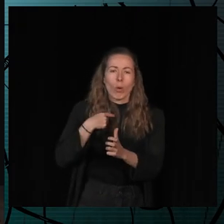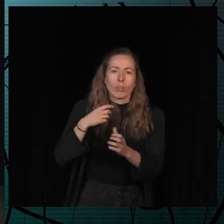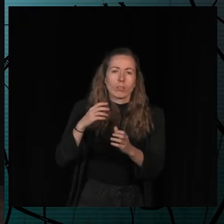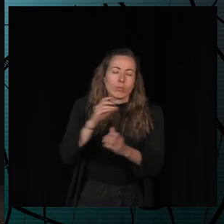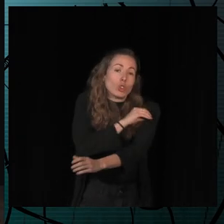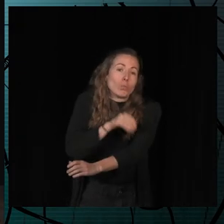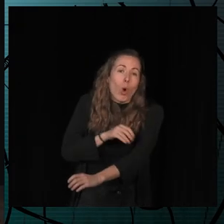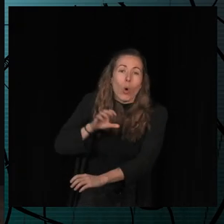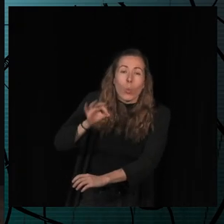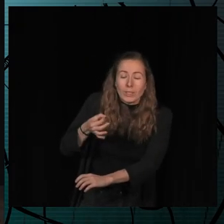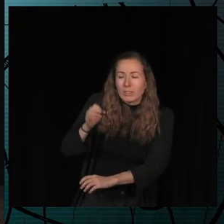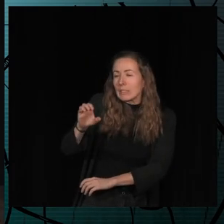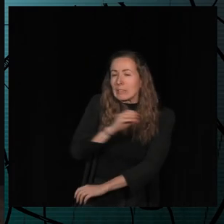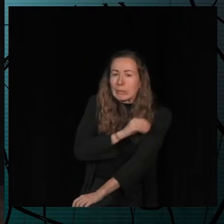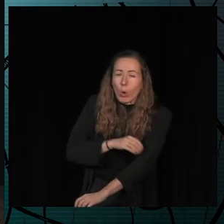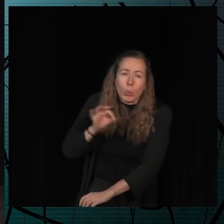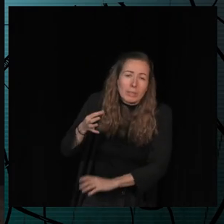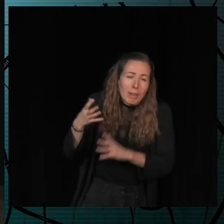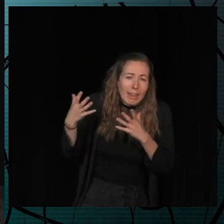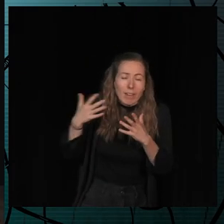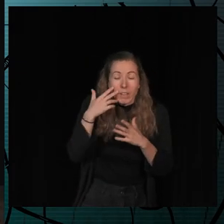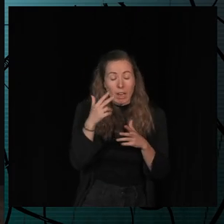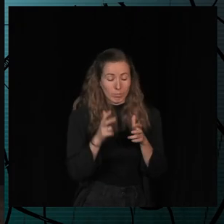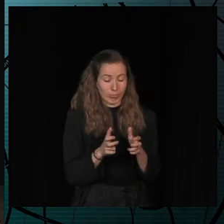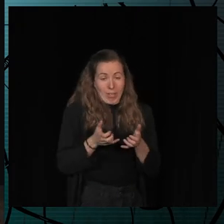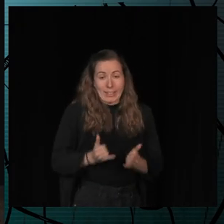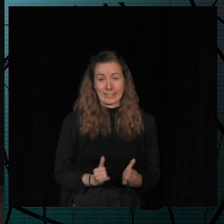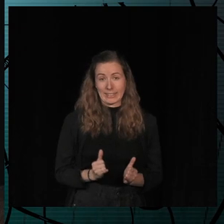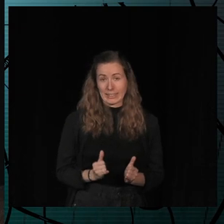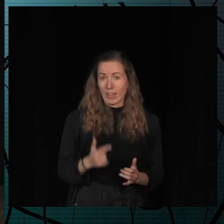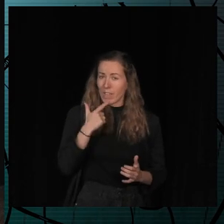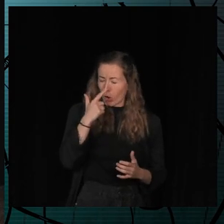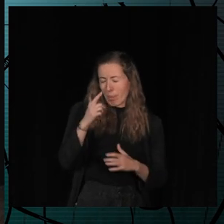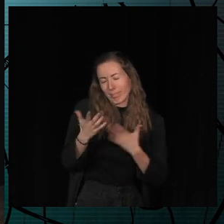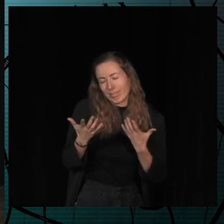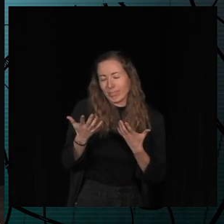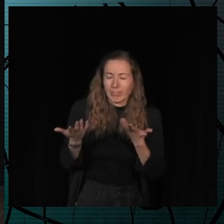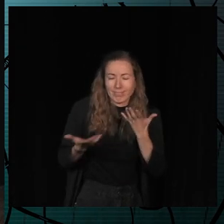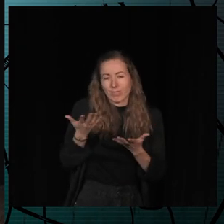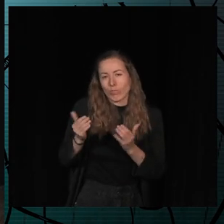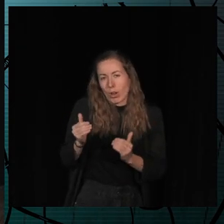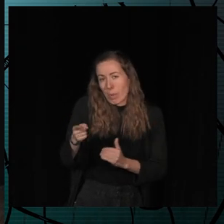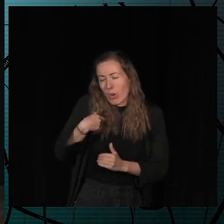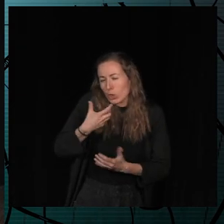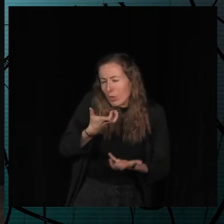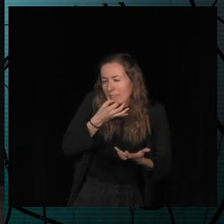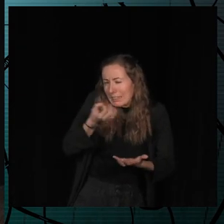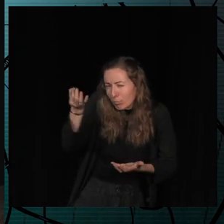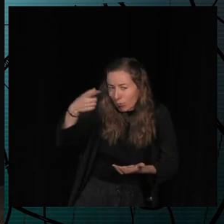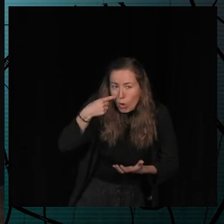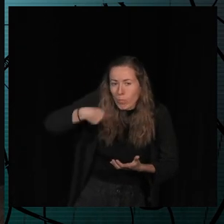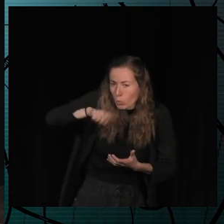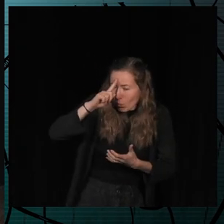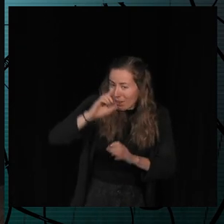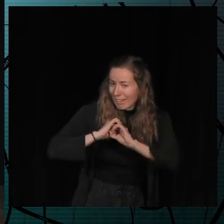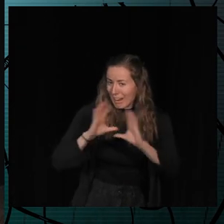globalement on est plutôt assis avec une manette entre les mains donc c'est c'est quand même un peu exceptionnel c'est juste pour dire ça voilà comme ça on l'a en tête